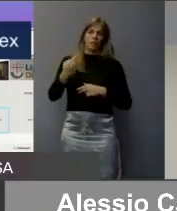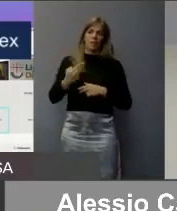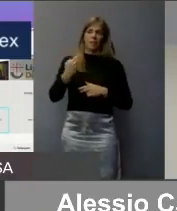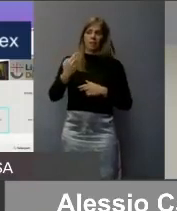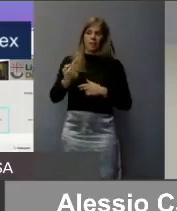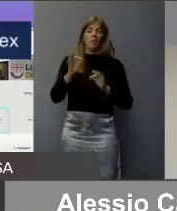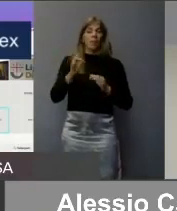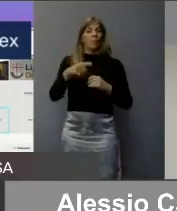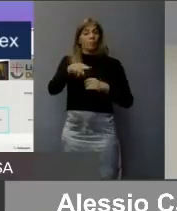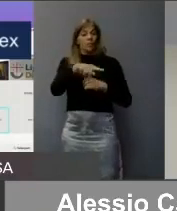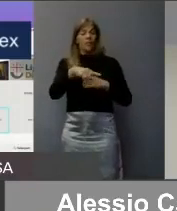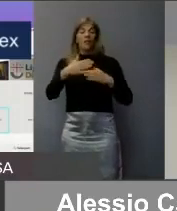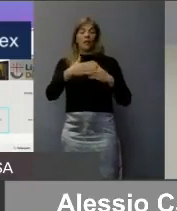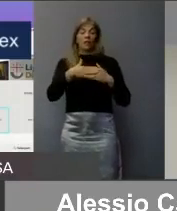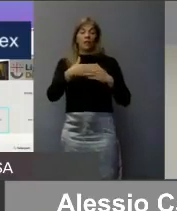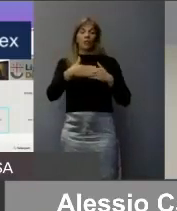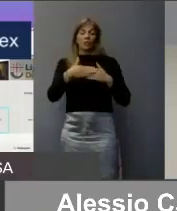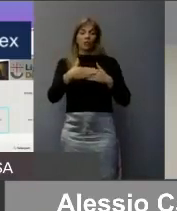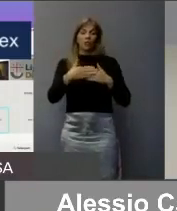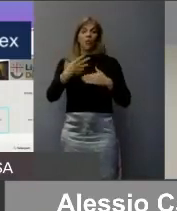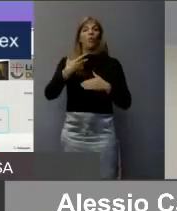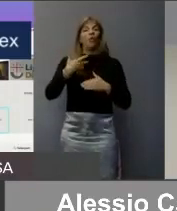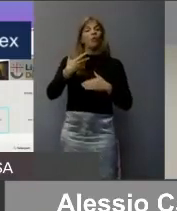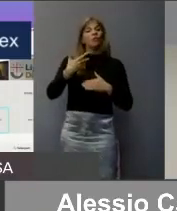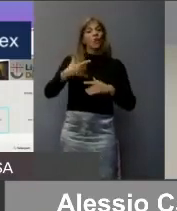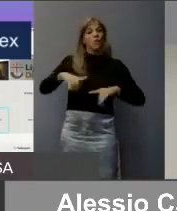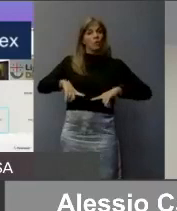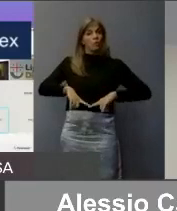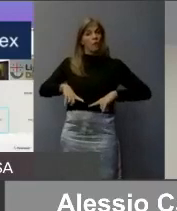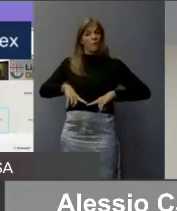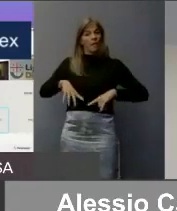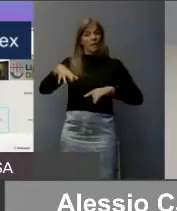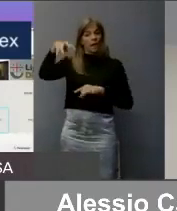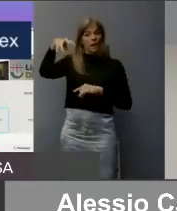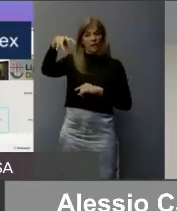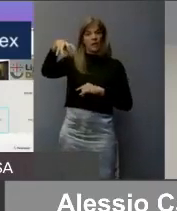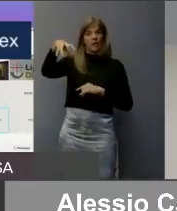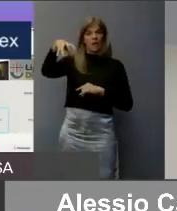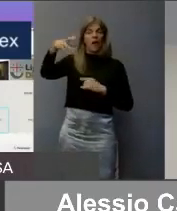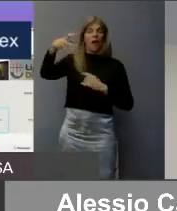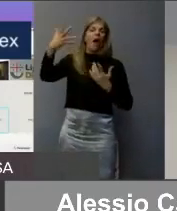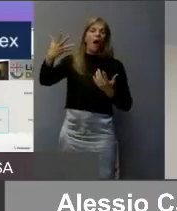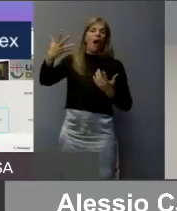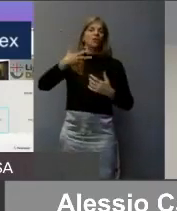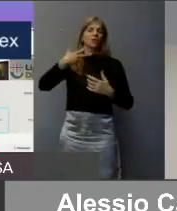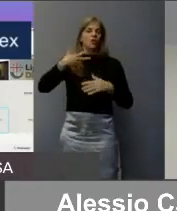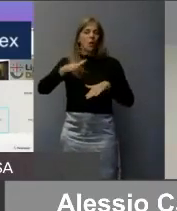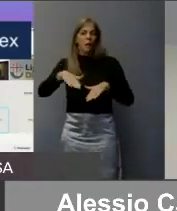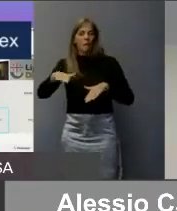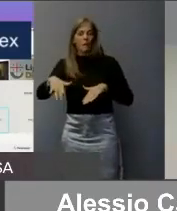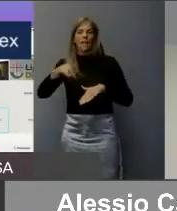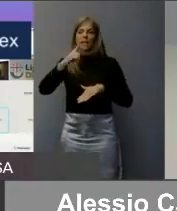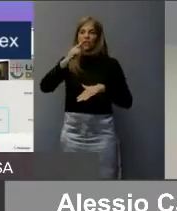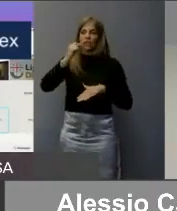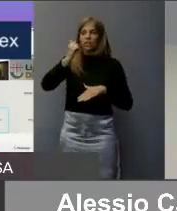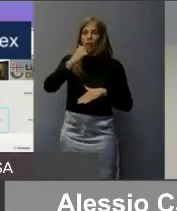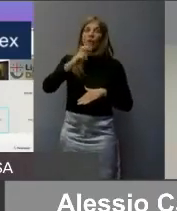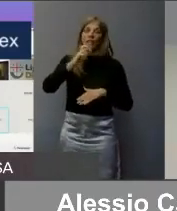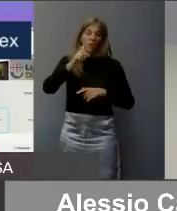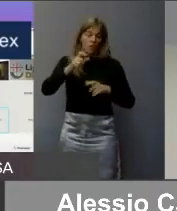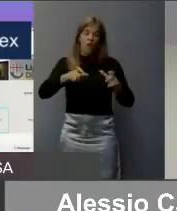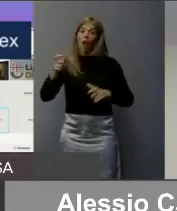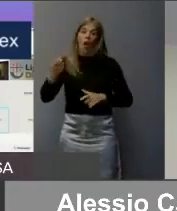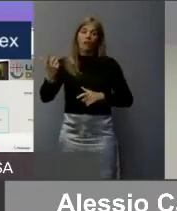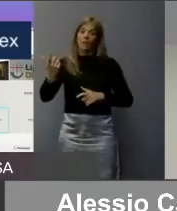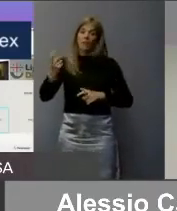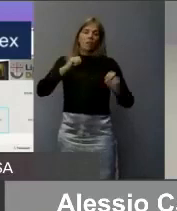c'è una scuola materna e di conseguenza ci sono bambini genitori e nonni che quindi vanno e vengono e